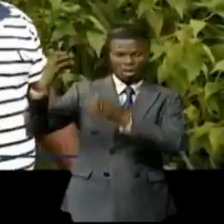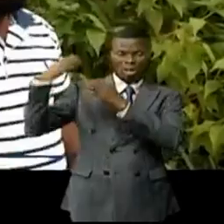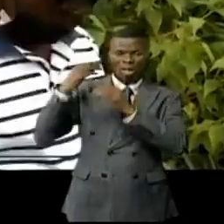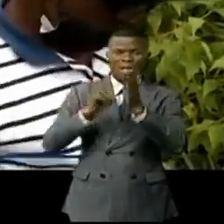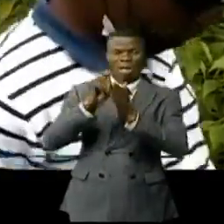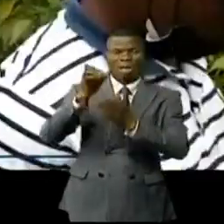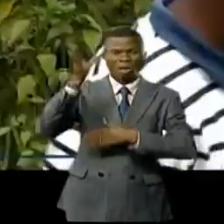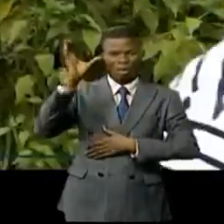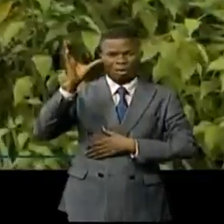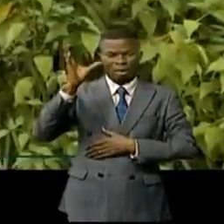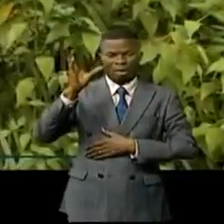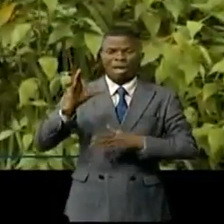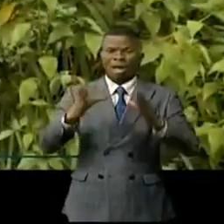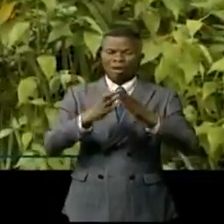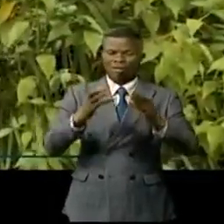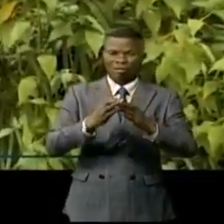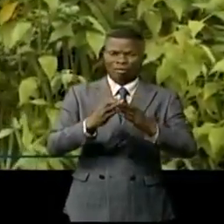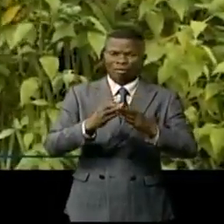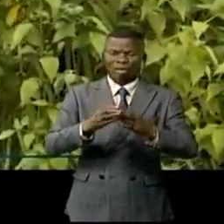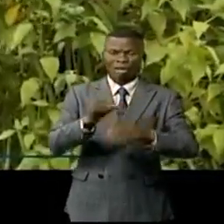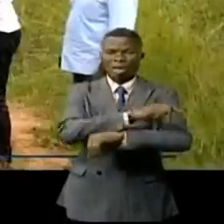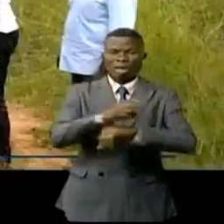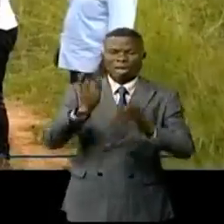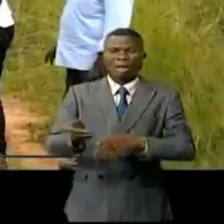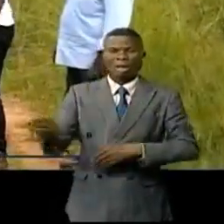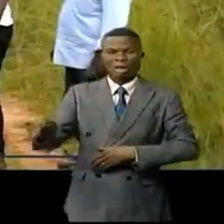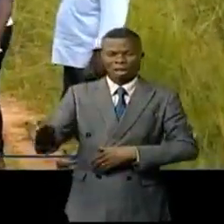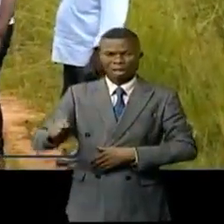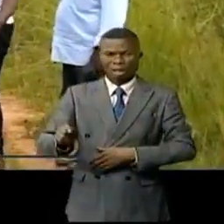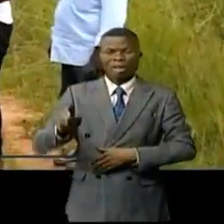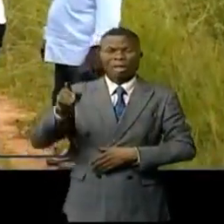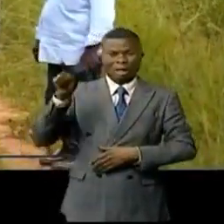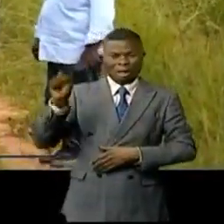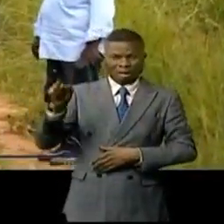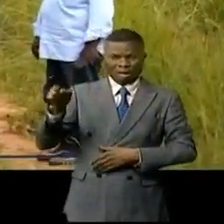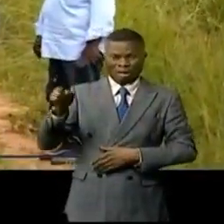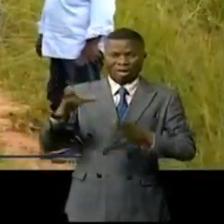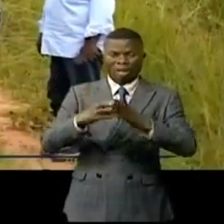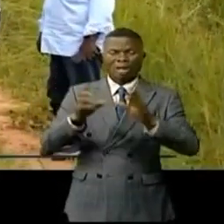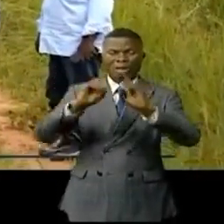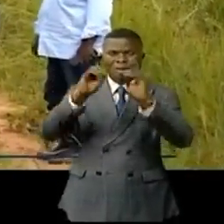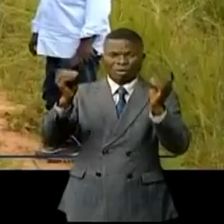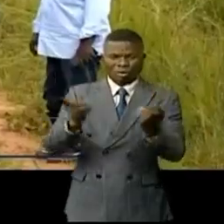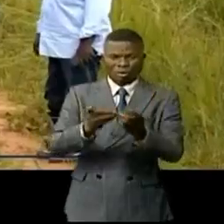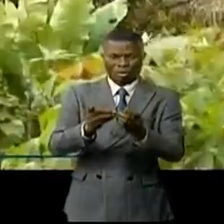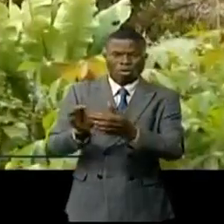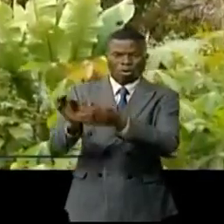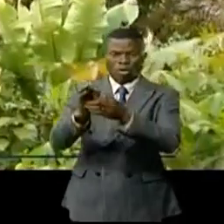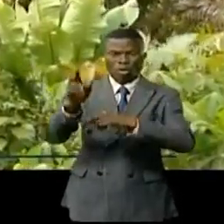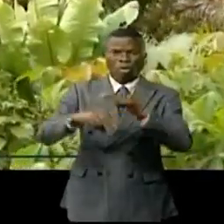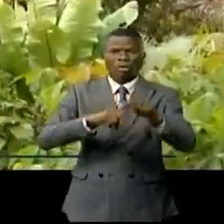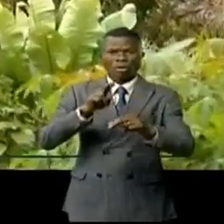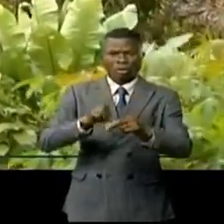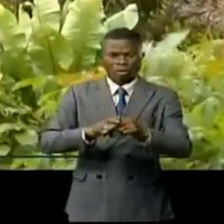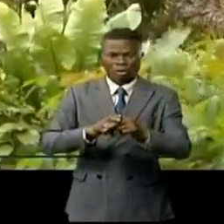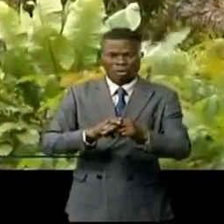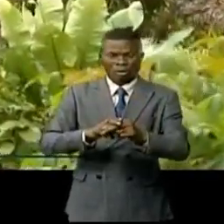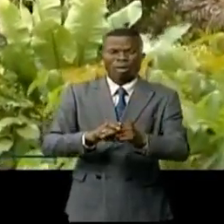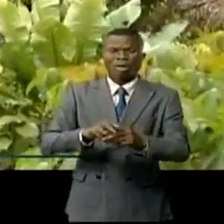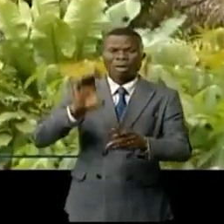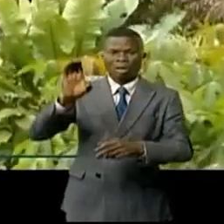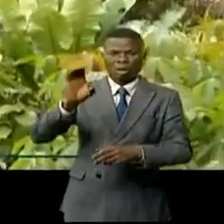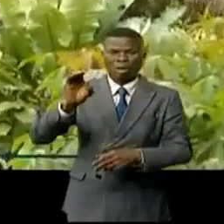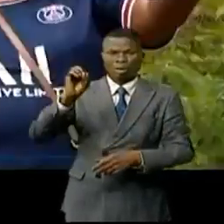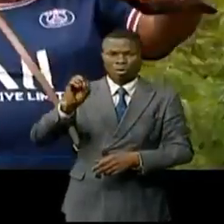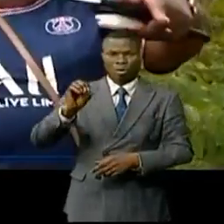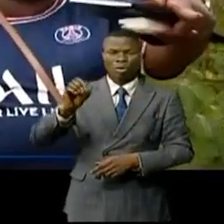développement rural, accompagnée de l'administrateur du territoire de Bulungu, avec la délégation de la coordination nationale du PROADER, a